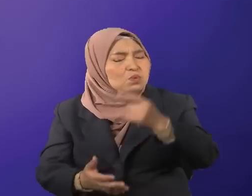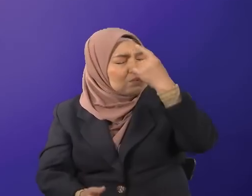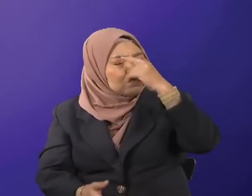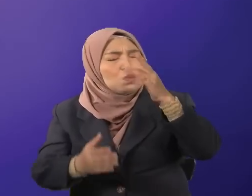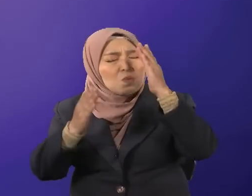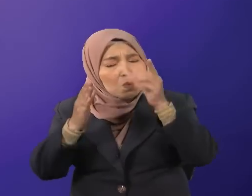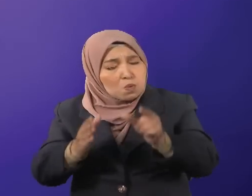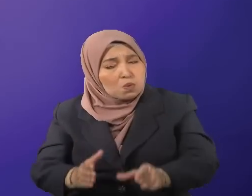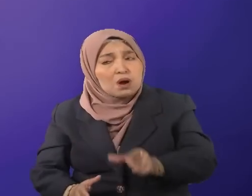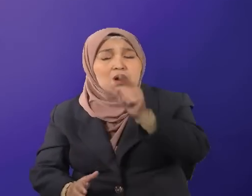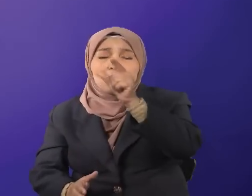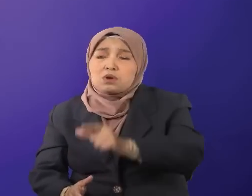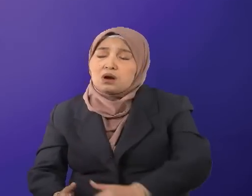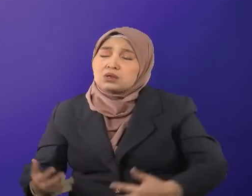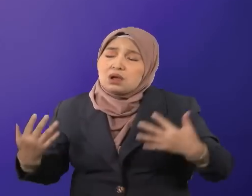لِلَّذِينَ اتَّقَوْا